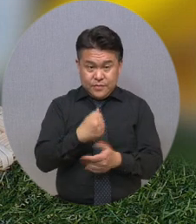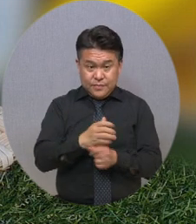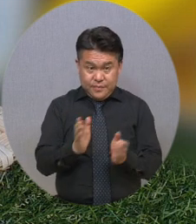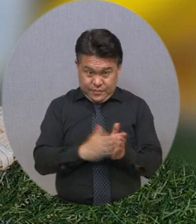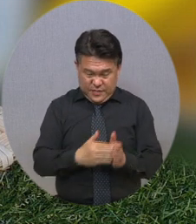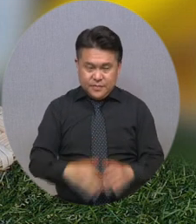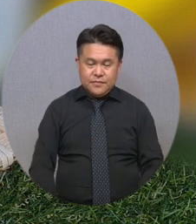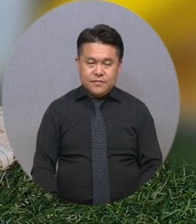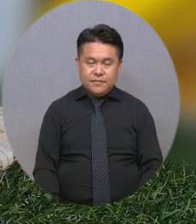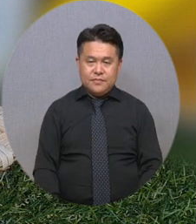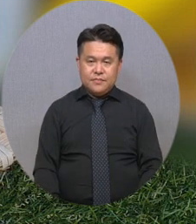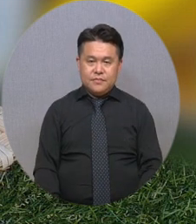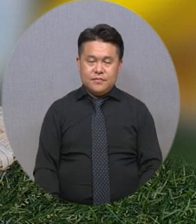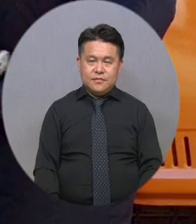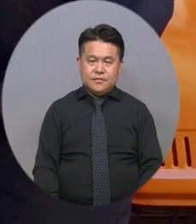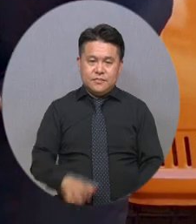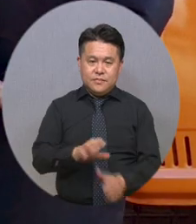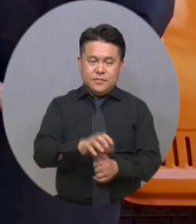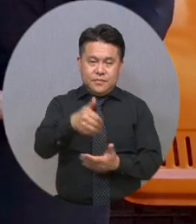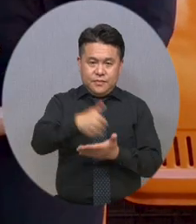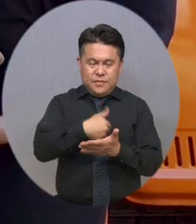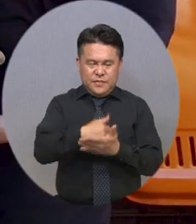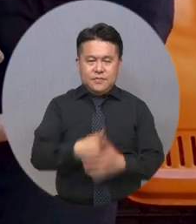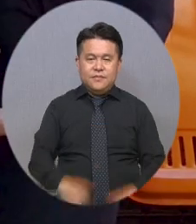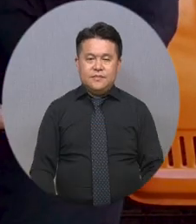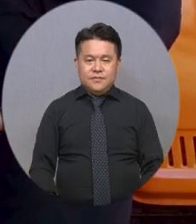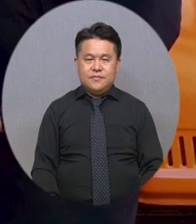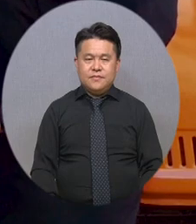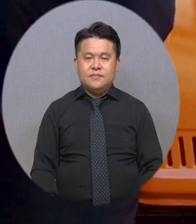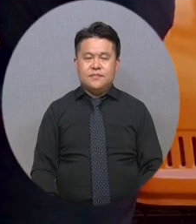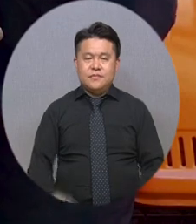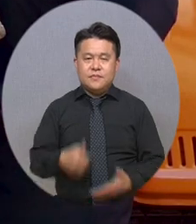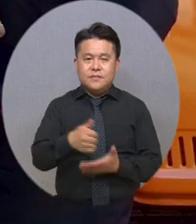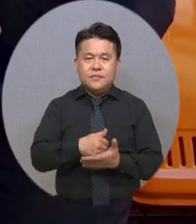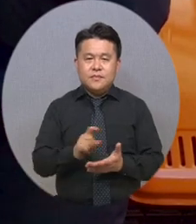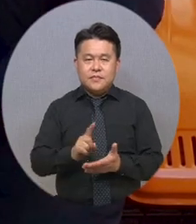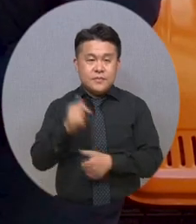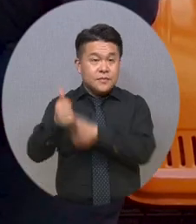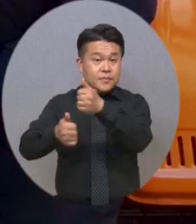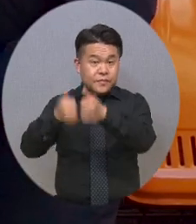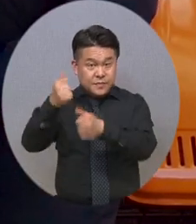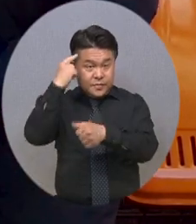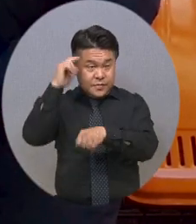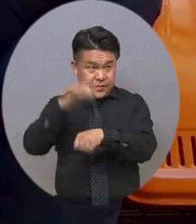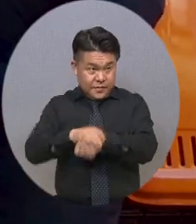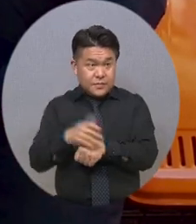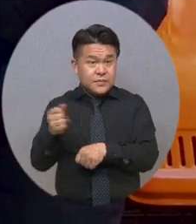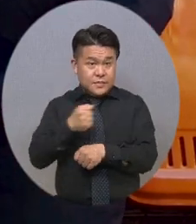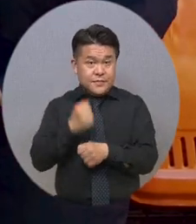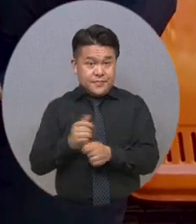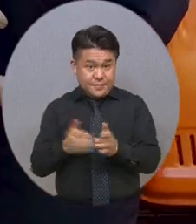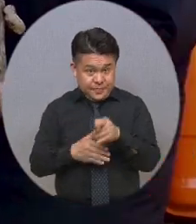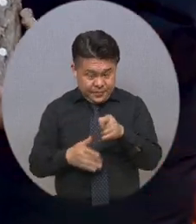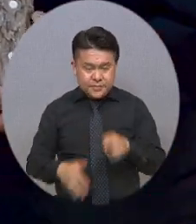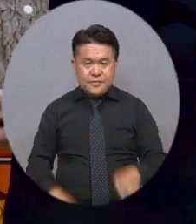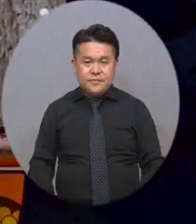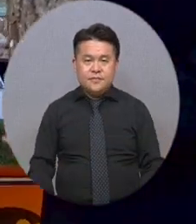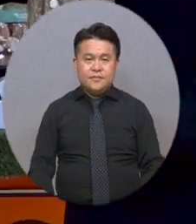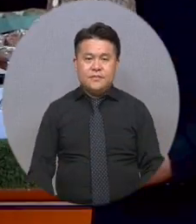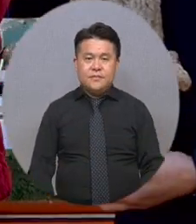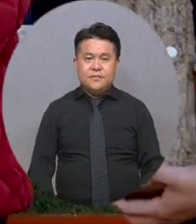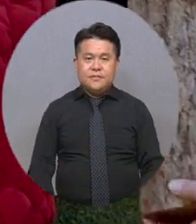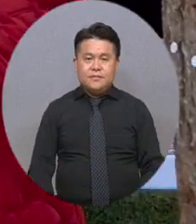누룽지를 만들었어요. 네. 표고버섯 누룽지. 아, 이거 쌀도. 이 누룽지는 우리 조상님들의 지혜로